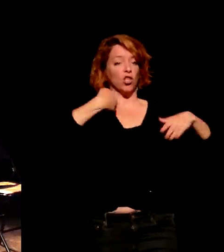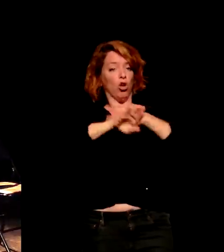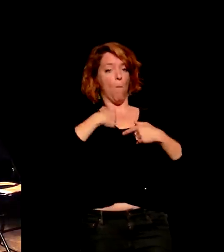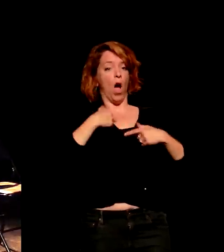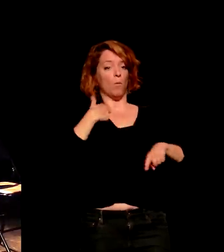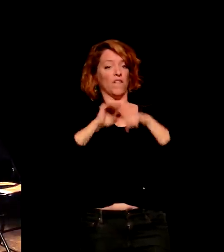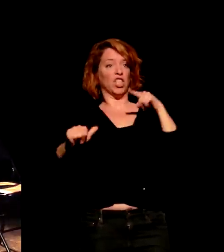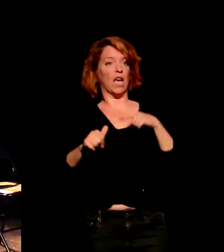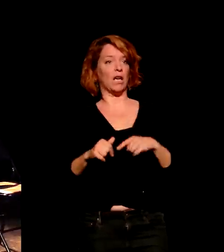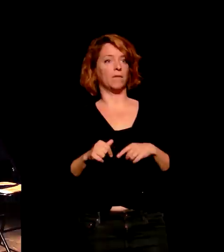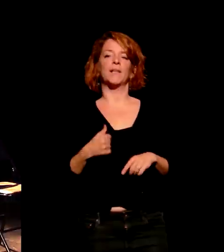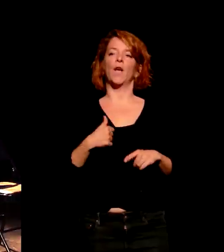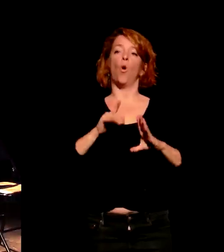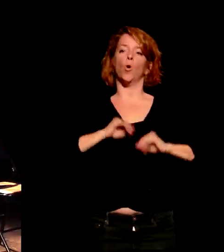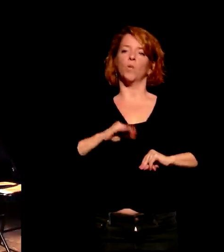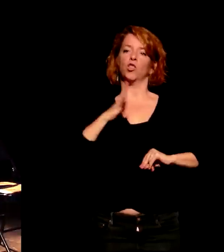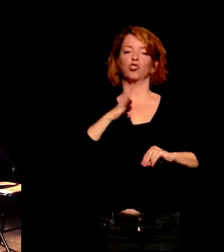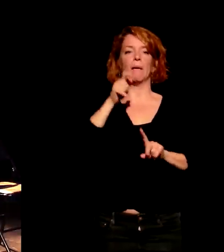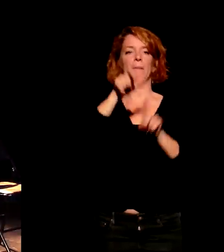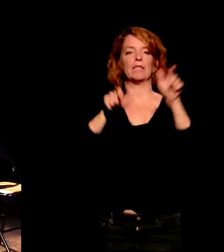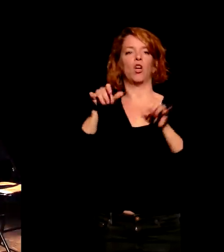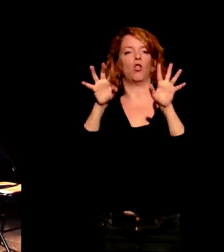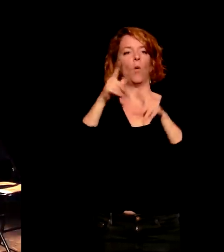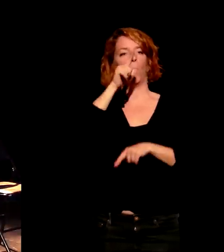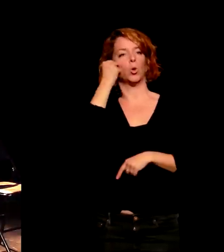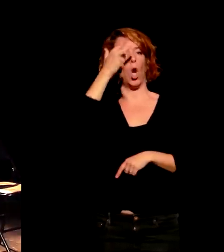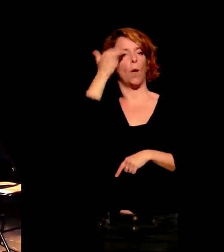Heureusement qu'il y a des gens comme Jean-Marie Le Pen pour redresser le pays.